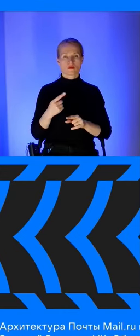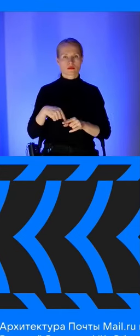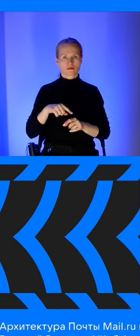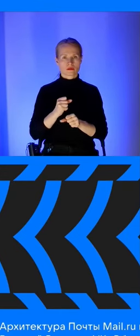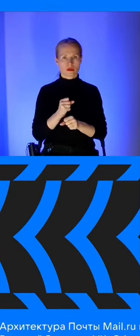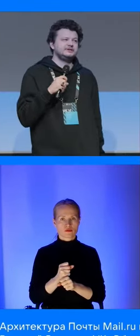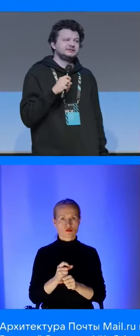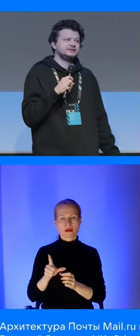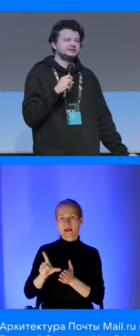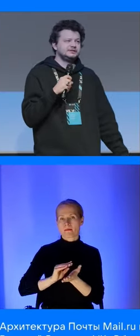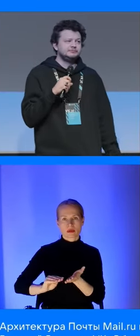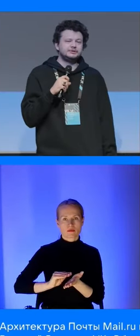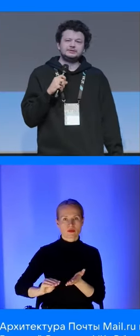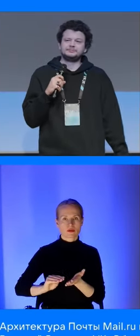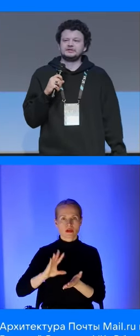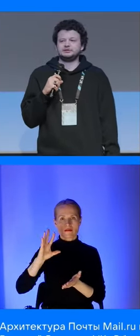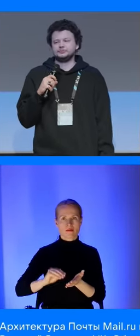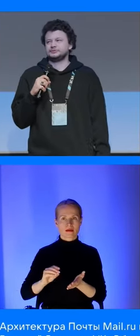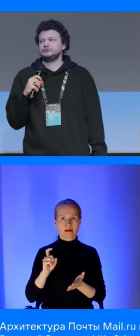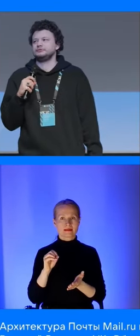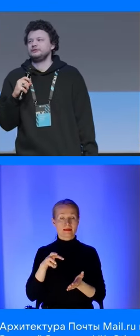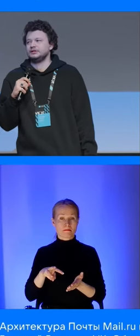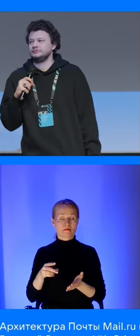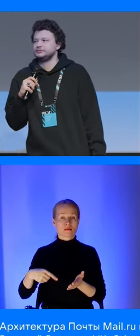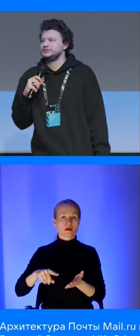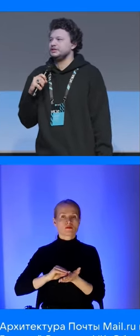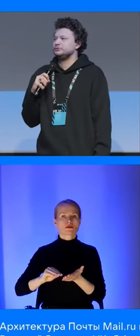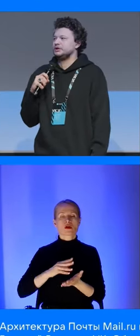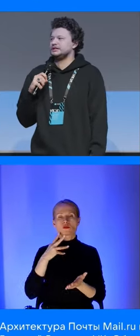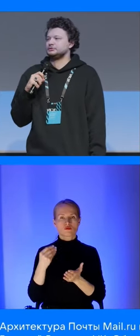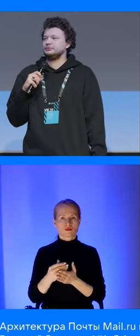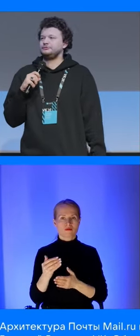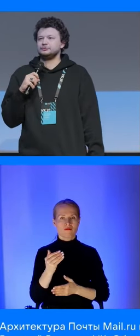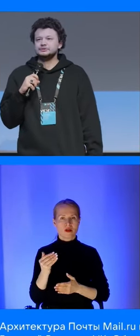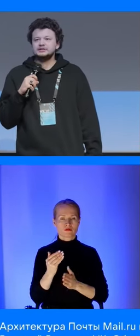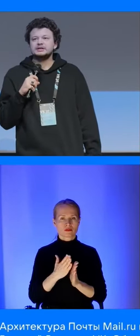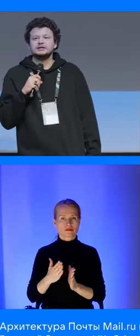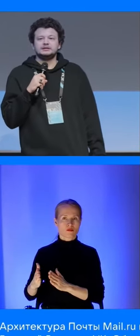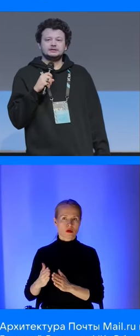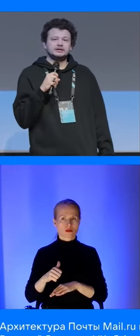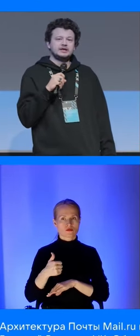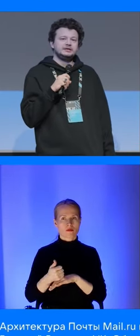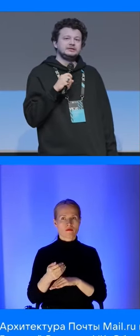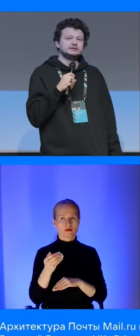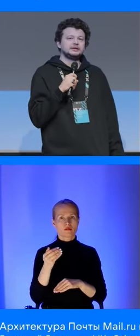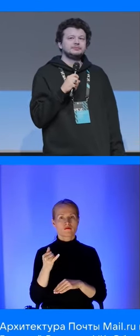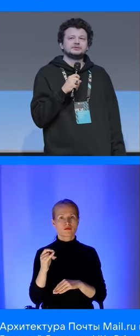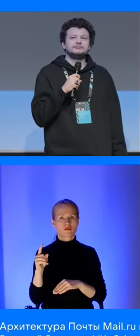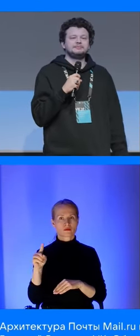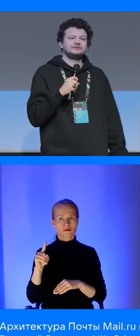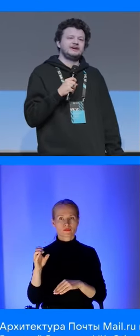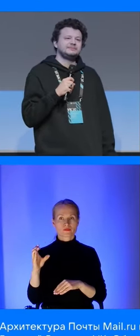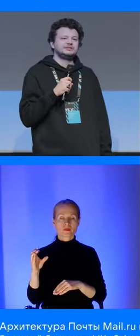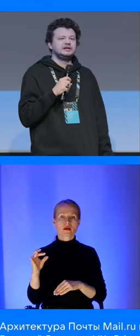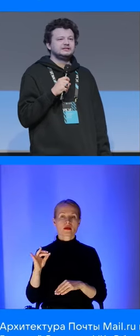чтобы не переписывать весь Exim, мы написали собственную файловую систему на основе Fuse. И таким образом